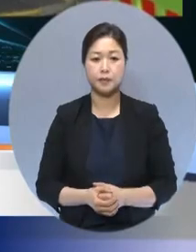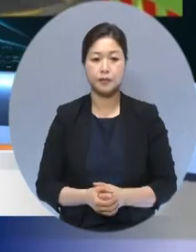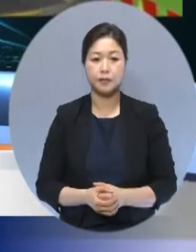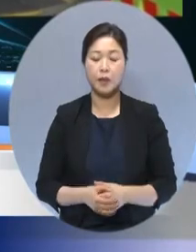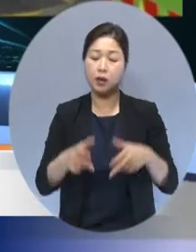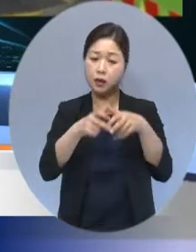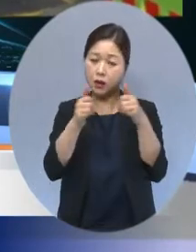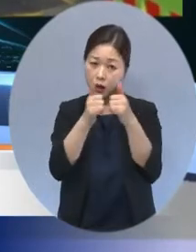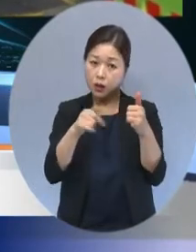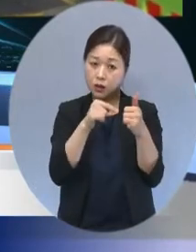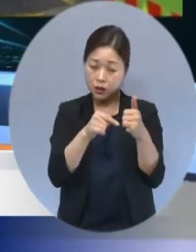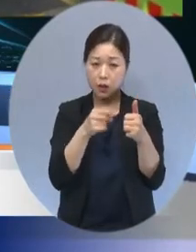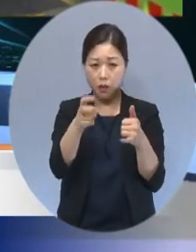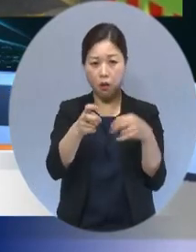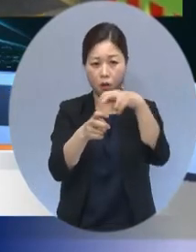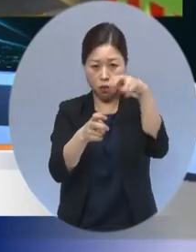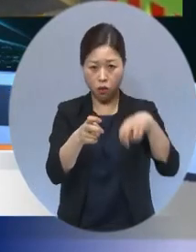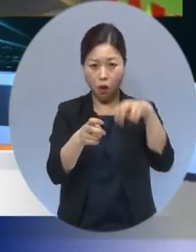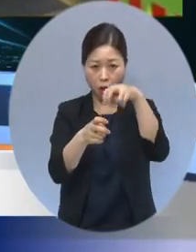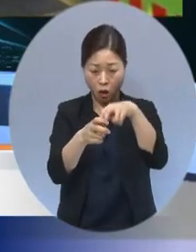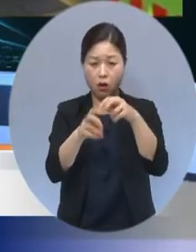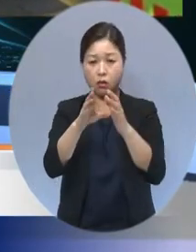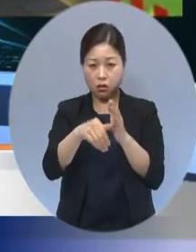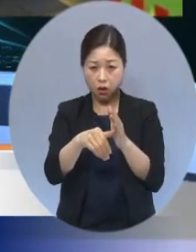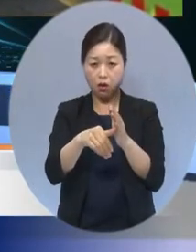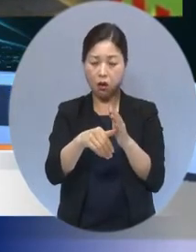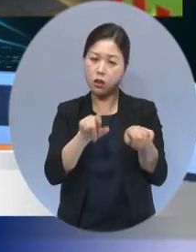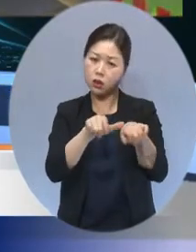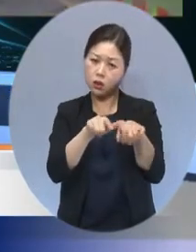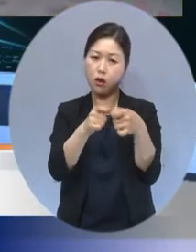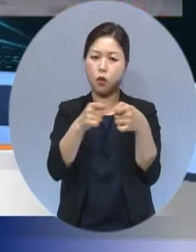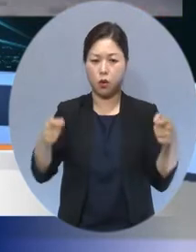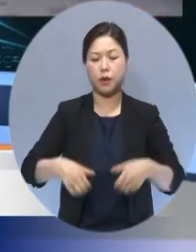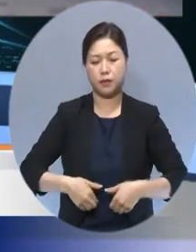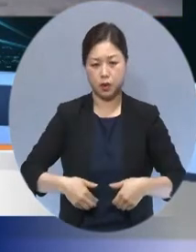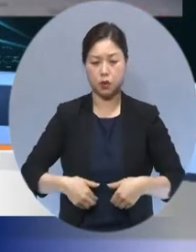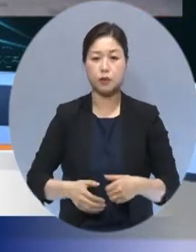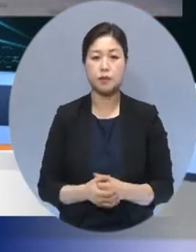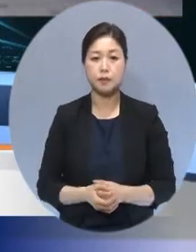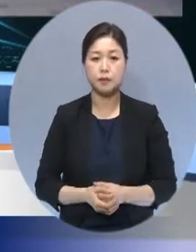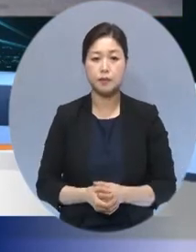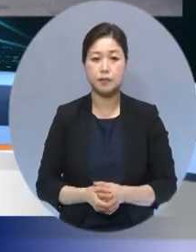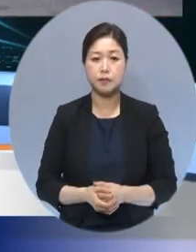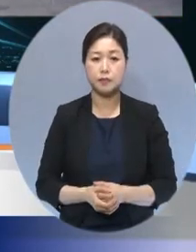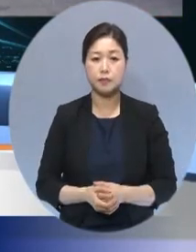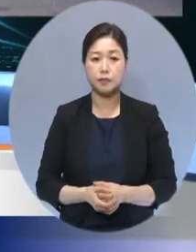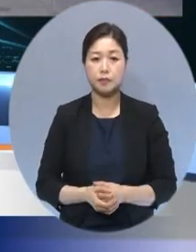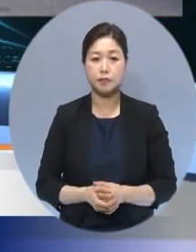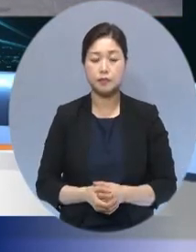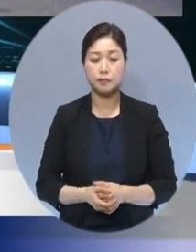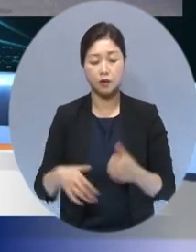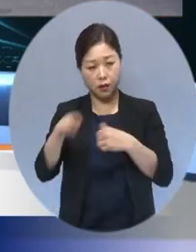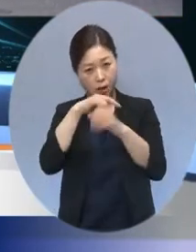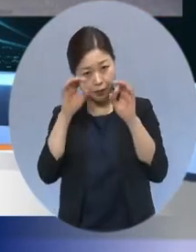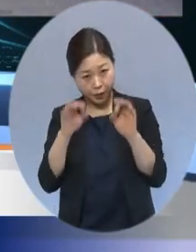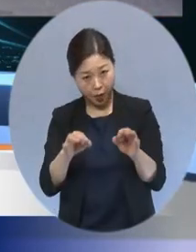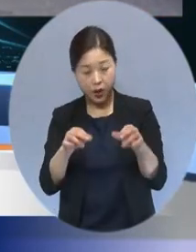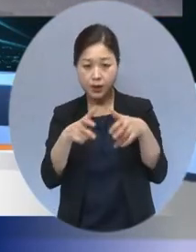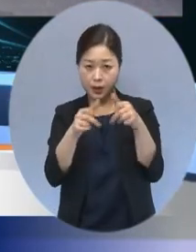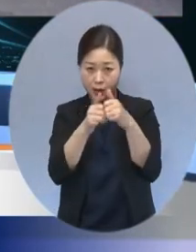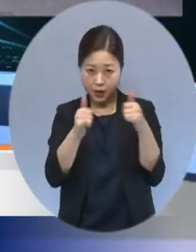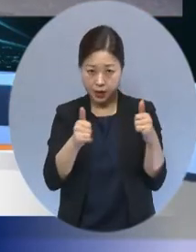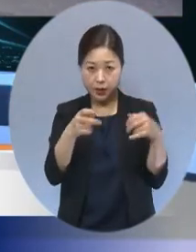장애인의 경우 차를 타고 내리거나 이동할 때 비교적 많은 시간이 소요 되는데요 이러한 점을 고려해 장애인 승하차